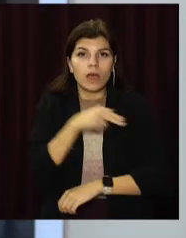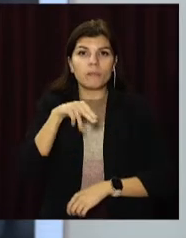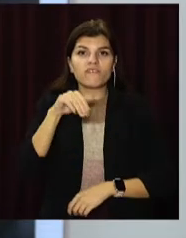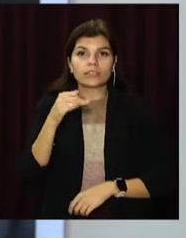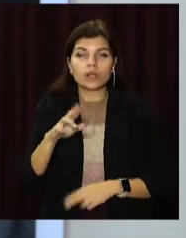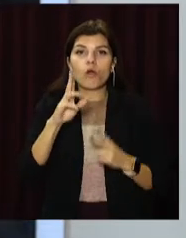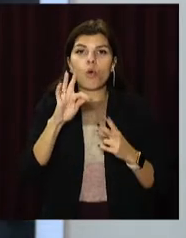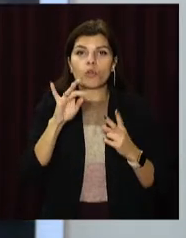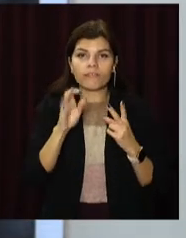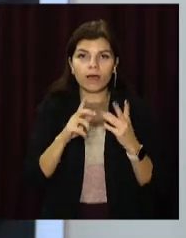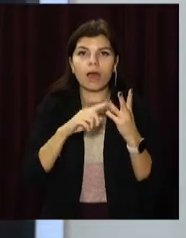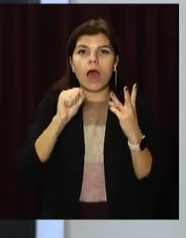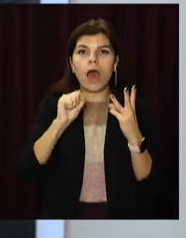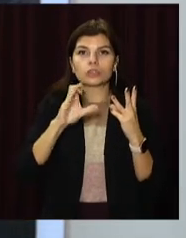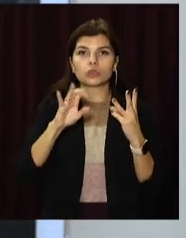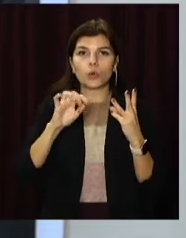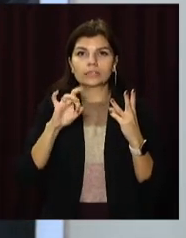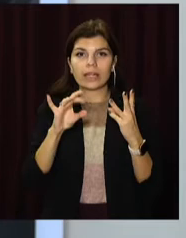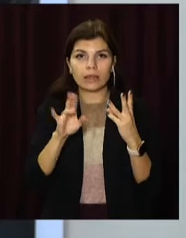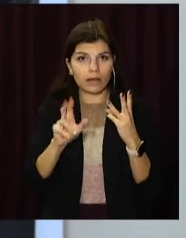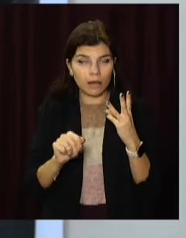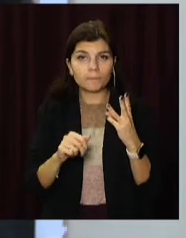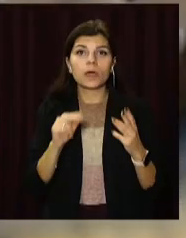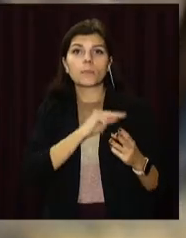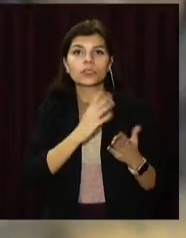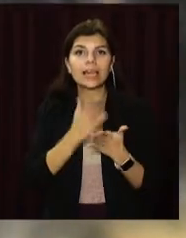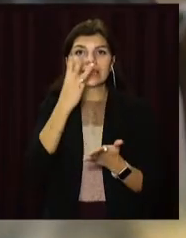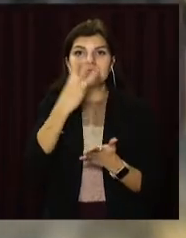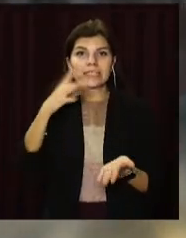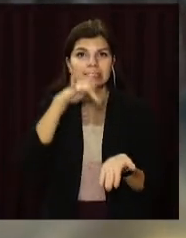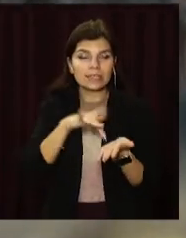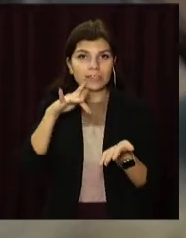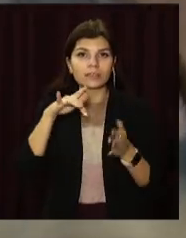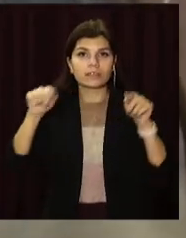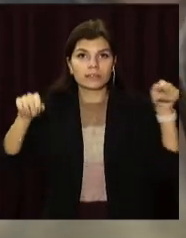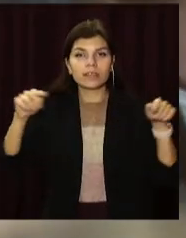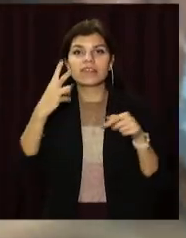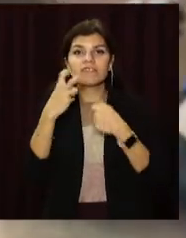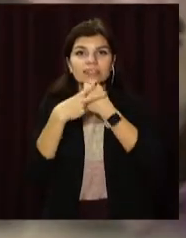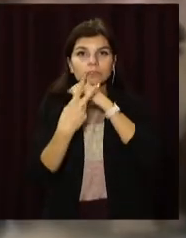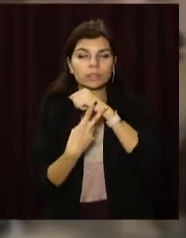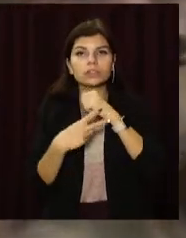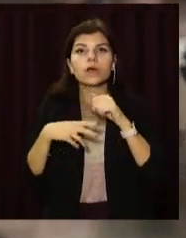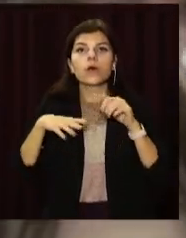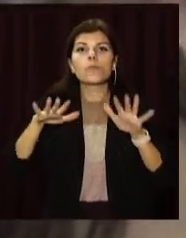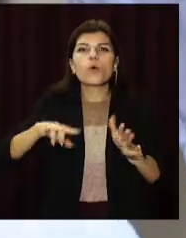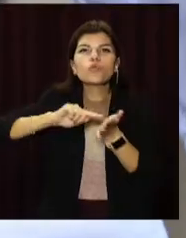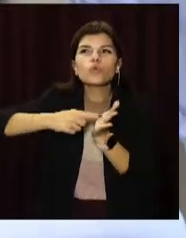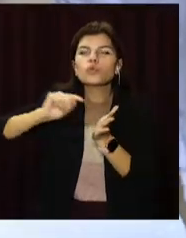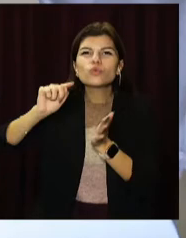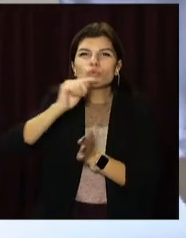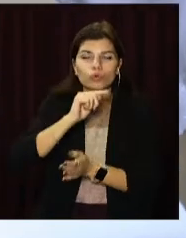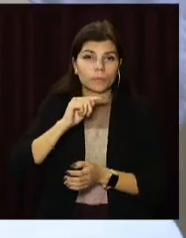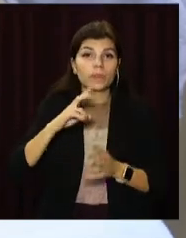Pfizer, CoronaVac та AstraZeneca. Працюють 33 центри та 217 пунктів в усіх амбулаторіях області.